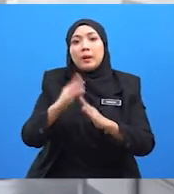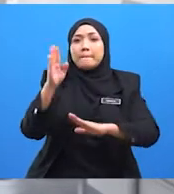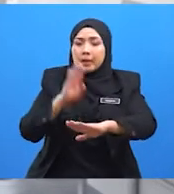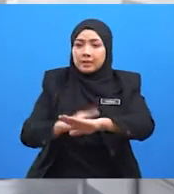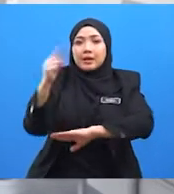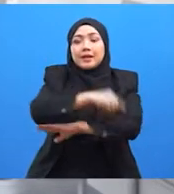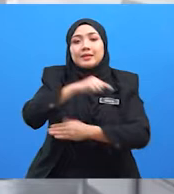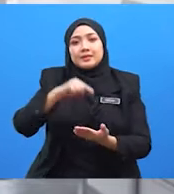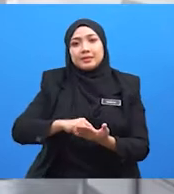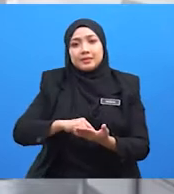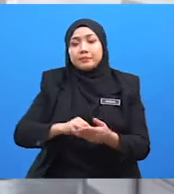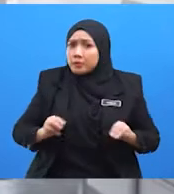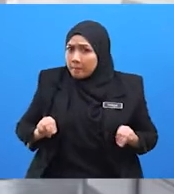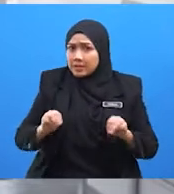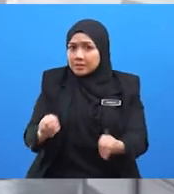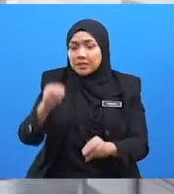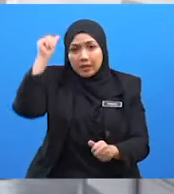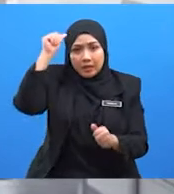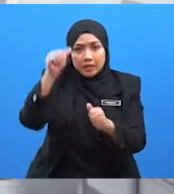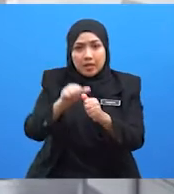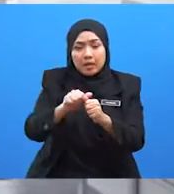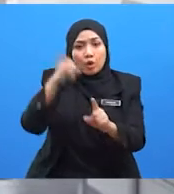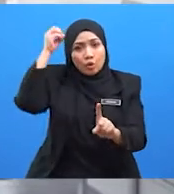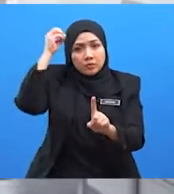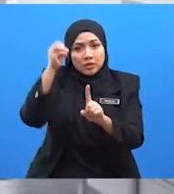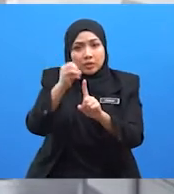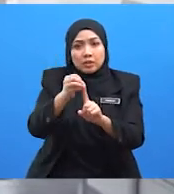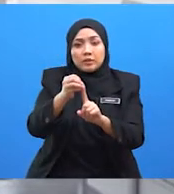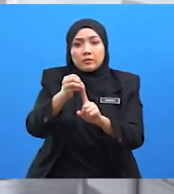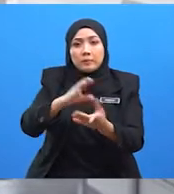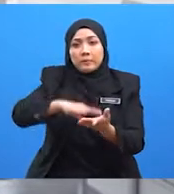Masih ingat lagi objektif pembelajaran kita?